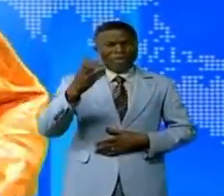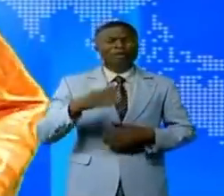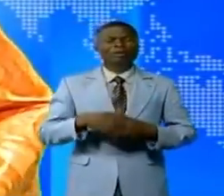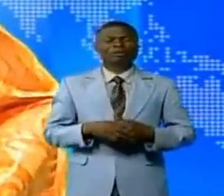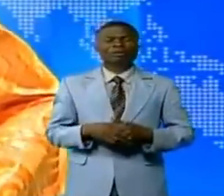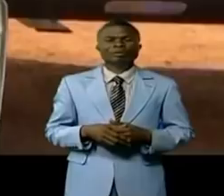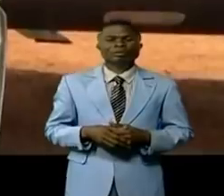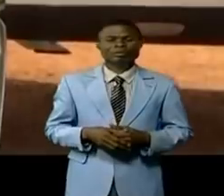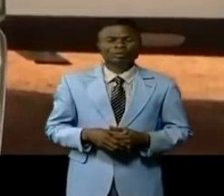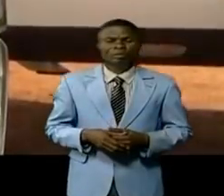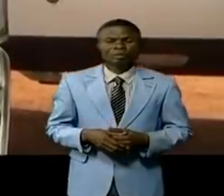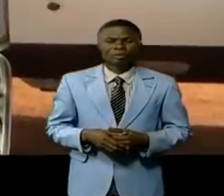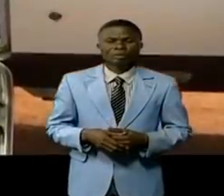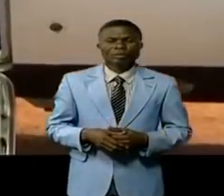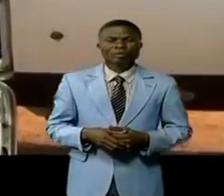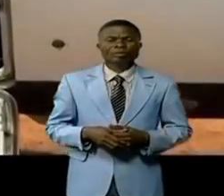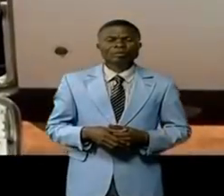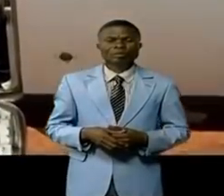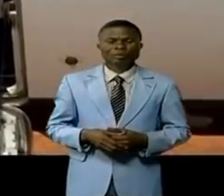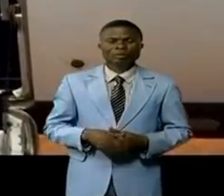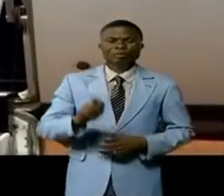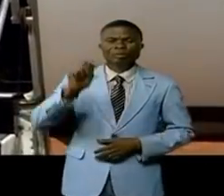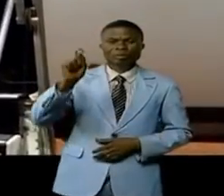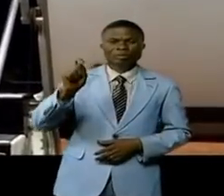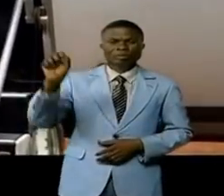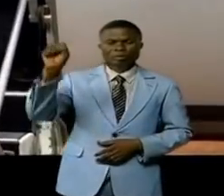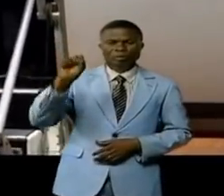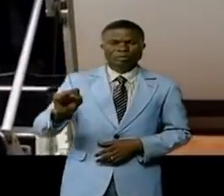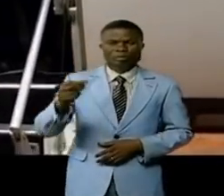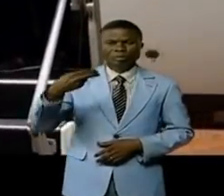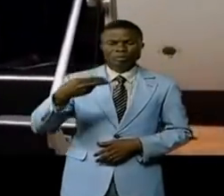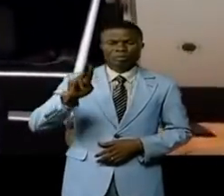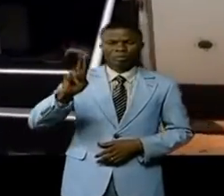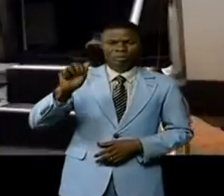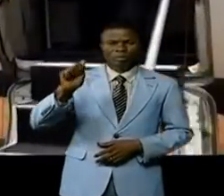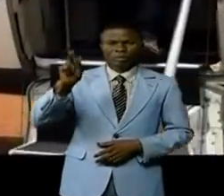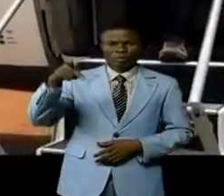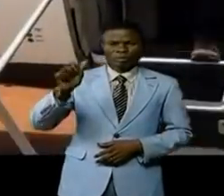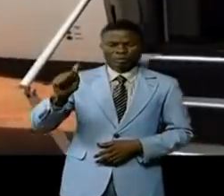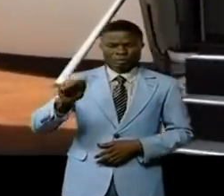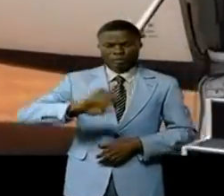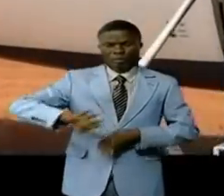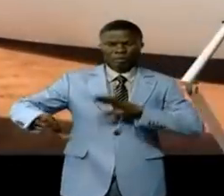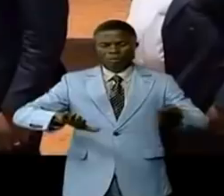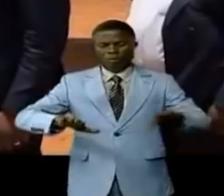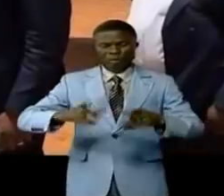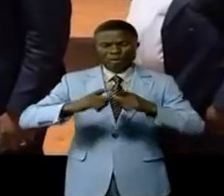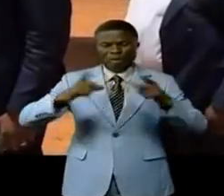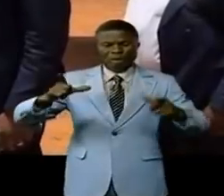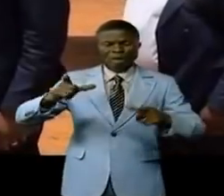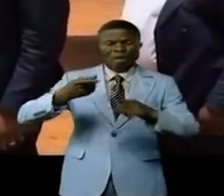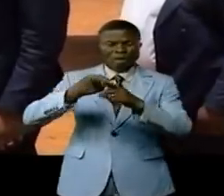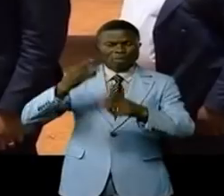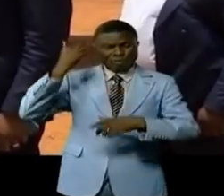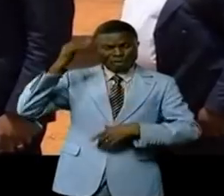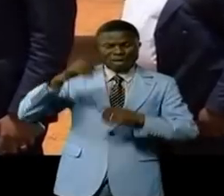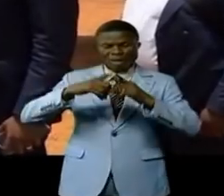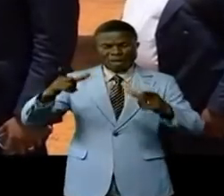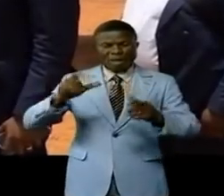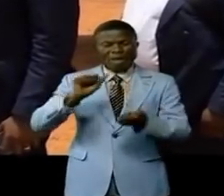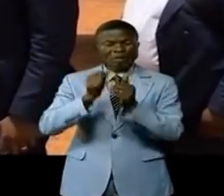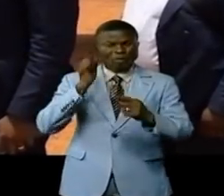Baltaïche. Tchouapa, cette province issue du démembrement du Grand Équateur, éprouve